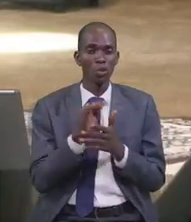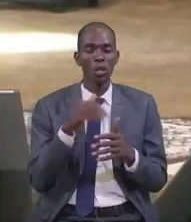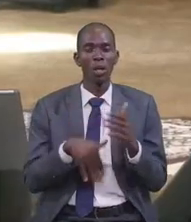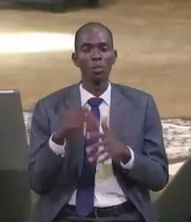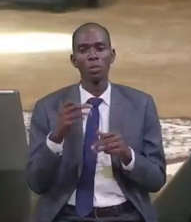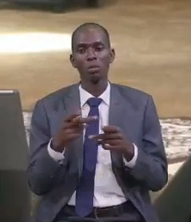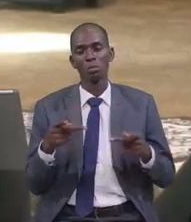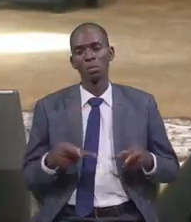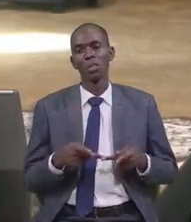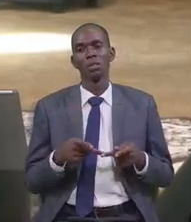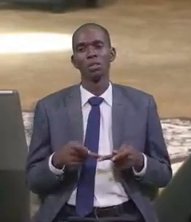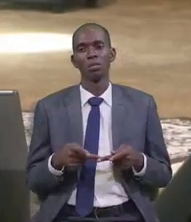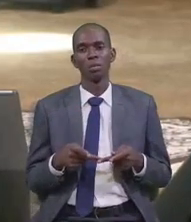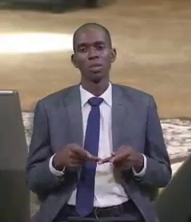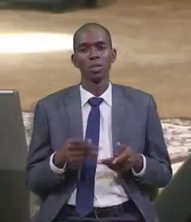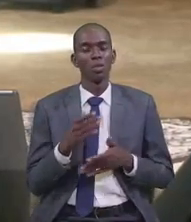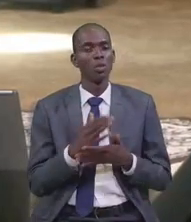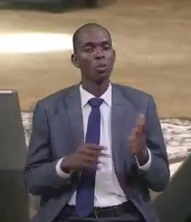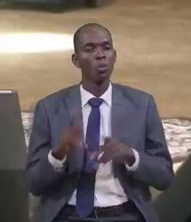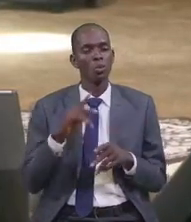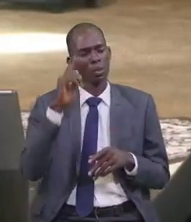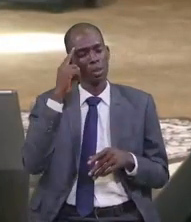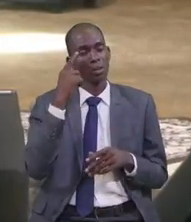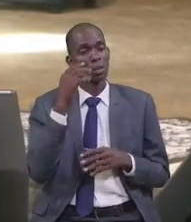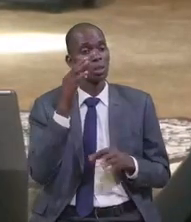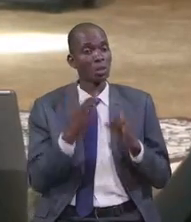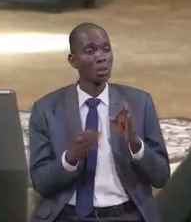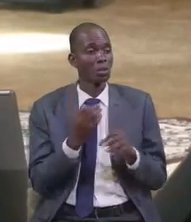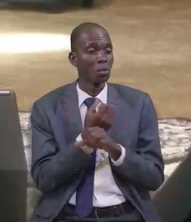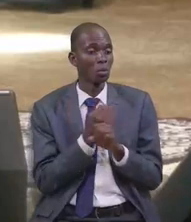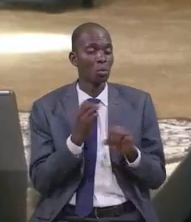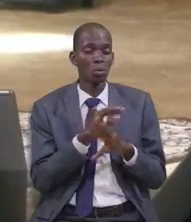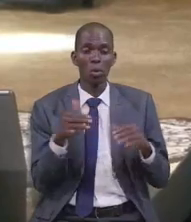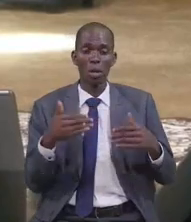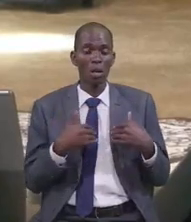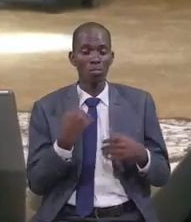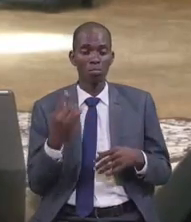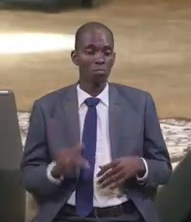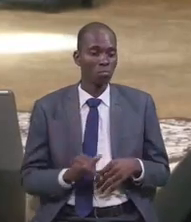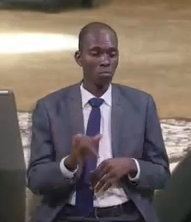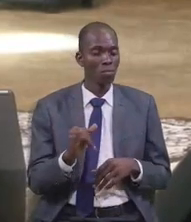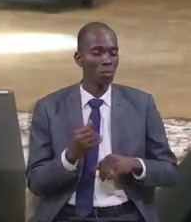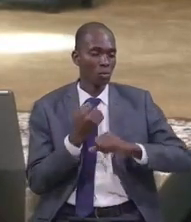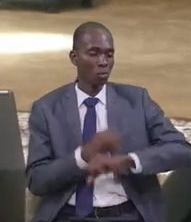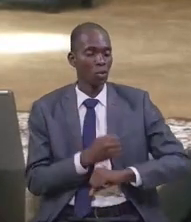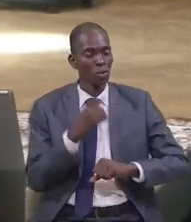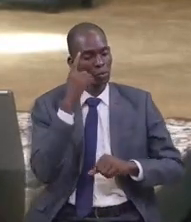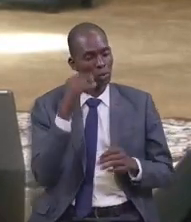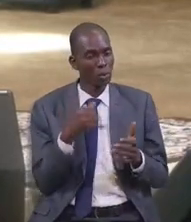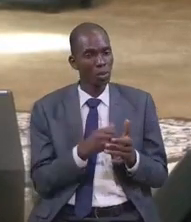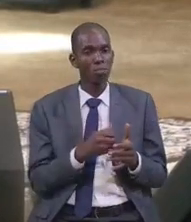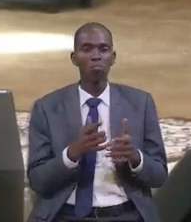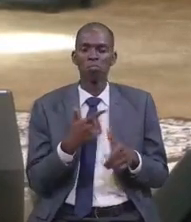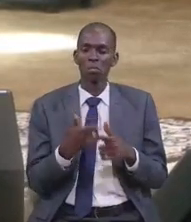qui croient que si le salut n'a pas la sécurité éternelle attachée à ça, attachée à leur service,